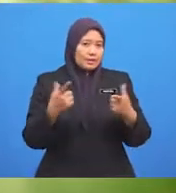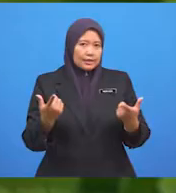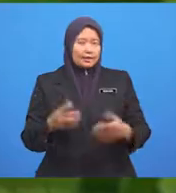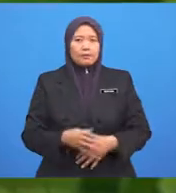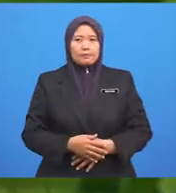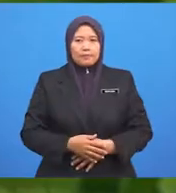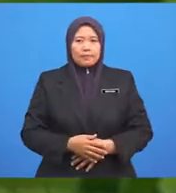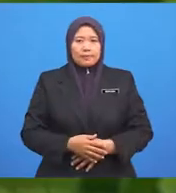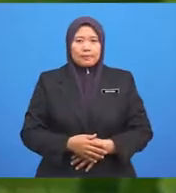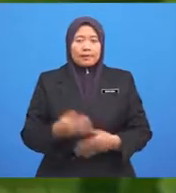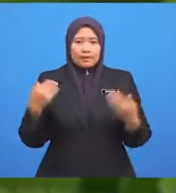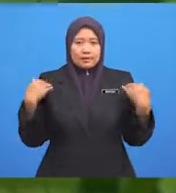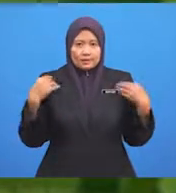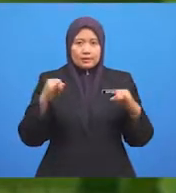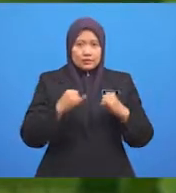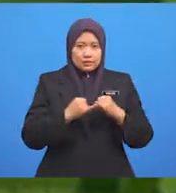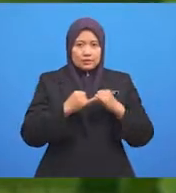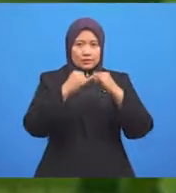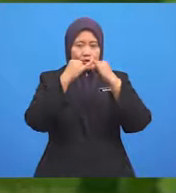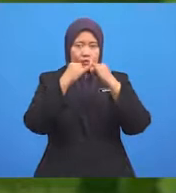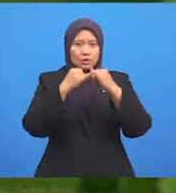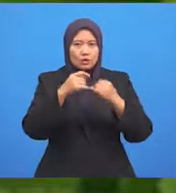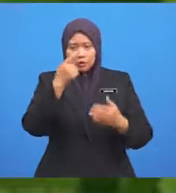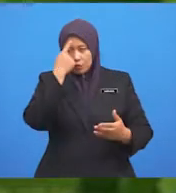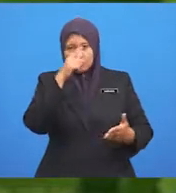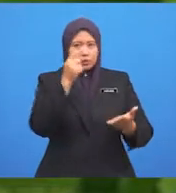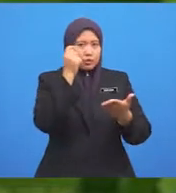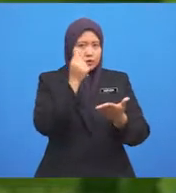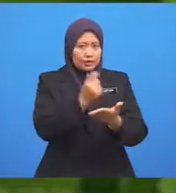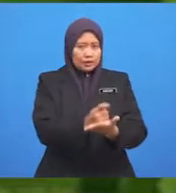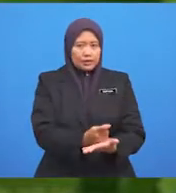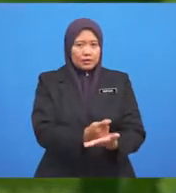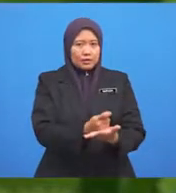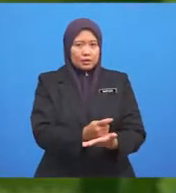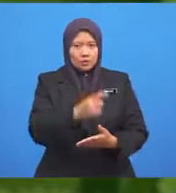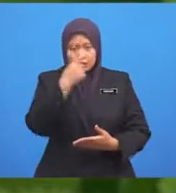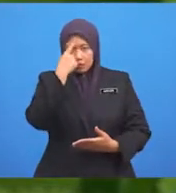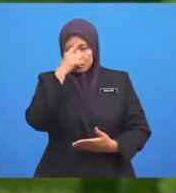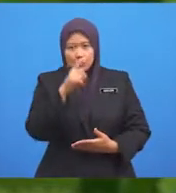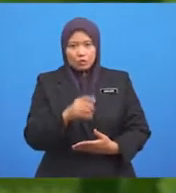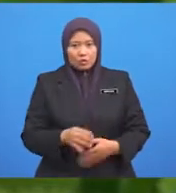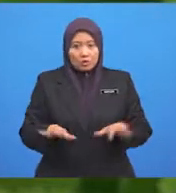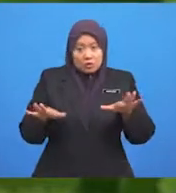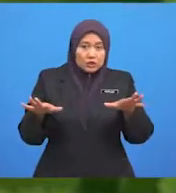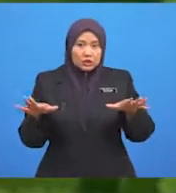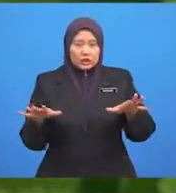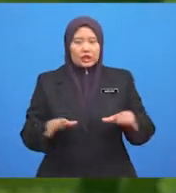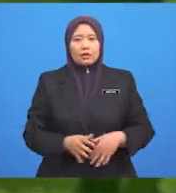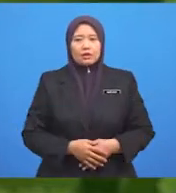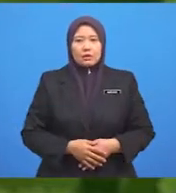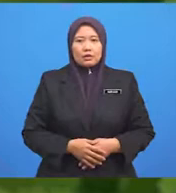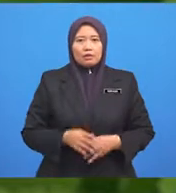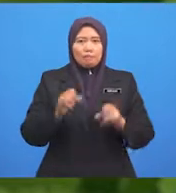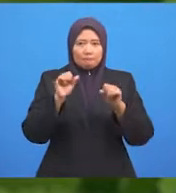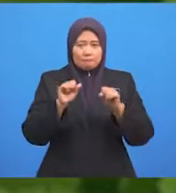keistimewaan daripada segi ketahanan menghadapi kegaran kerana sifatnya yang boleh